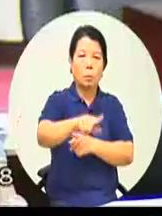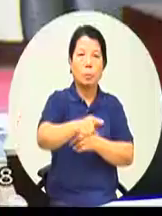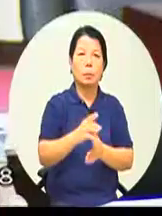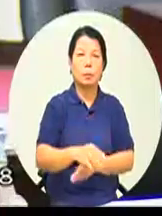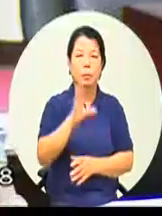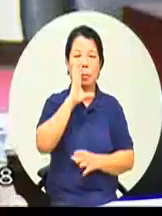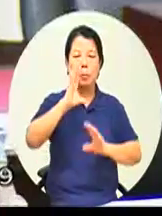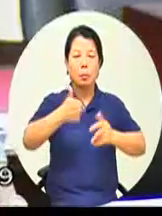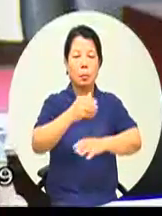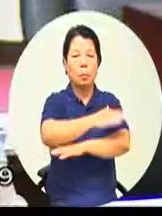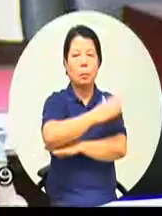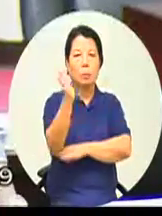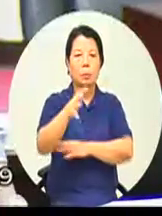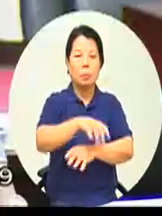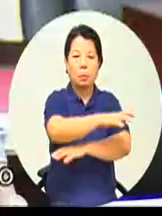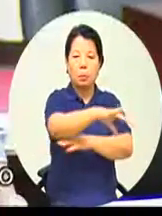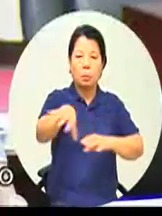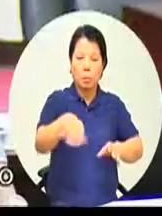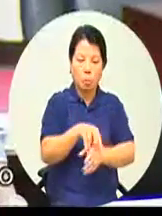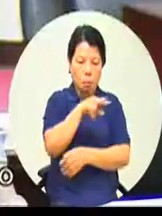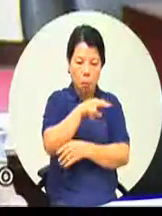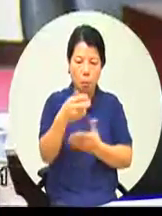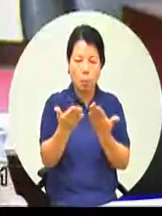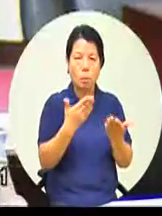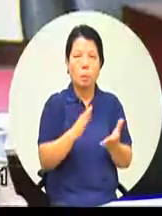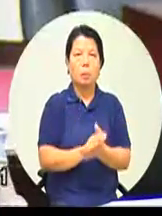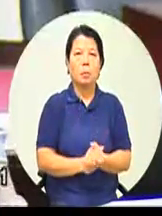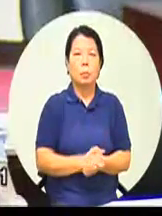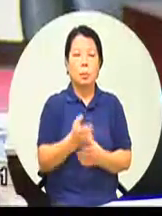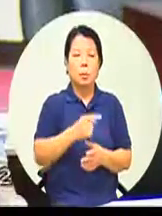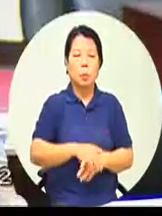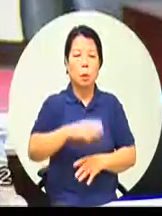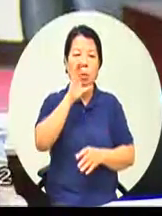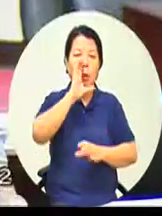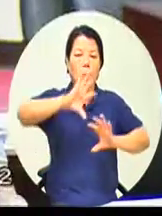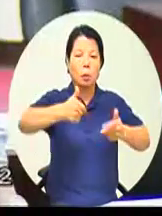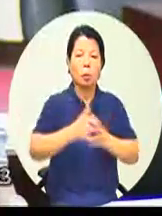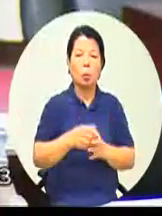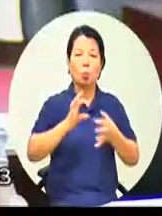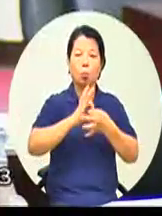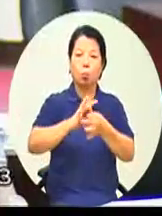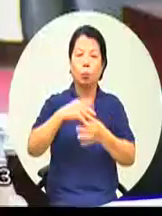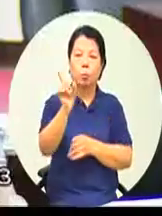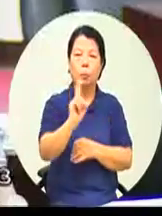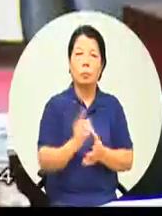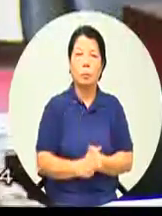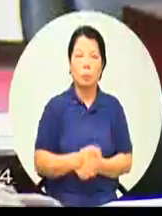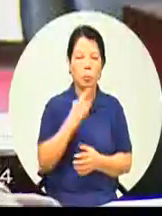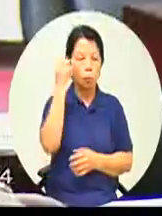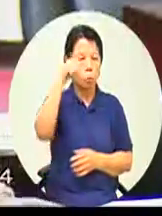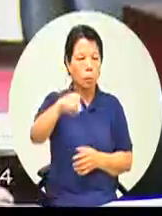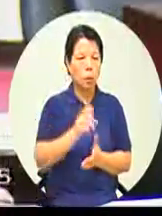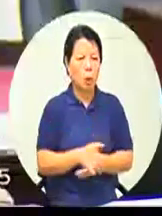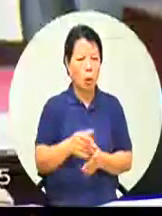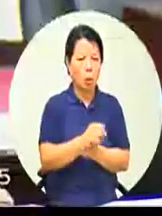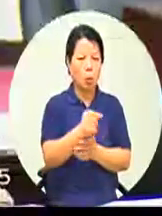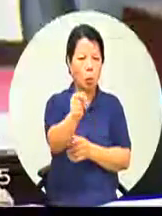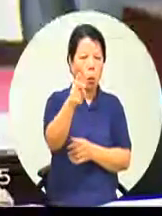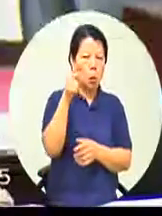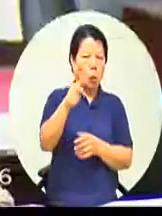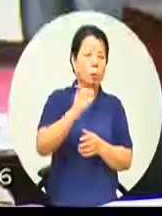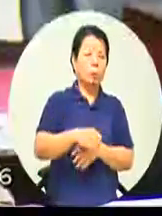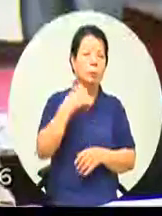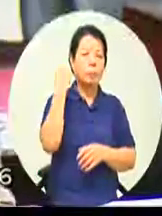在台湾也到处都可以看得到。那到底泰国跟我们什么关系？有时候我们会觉得既遥远又是新闻焦